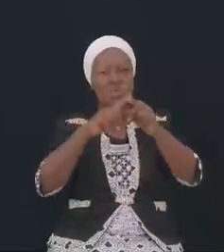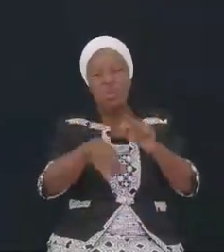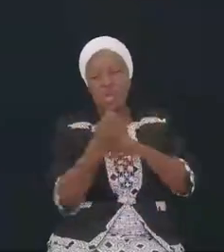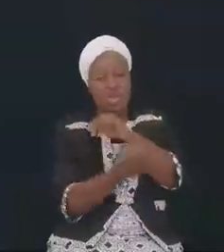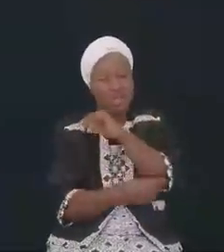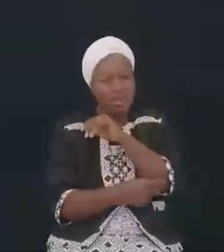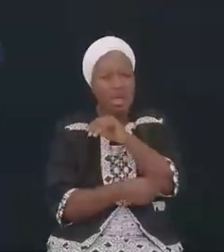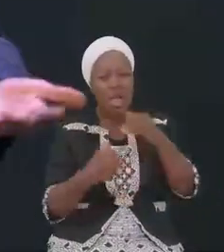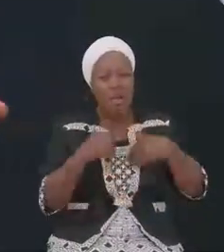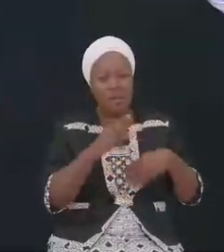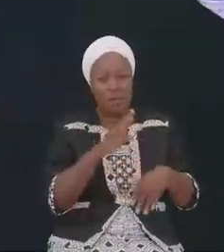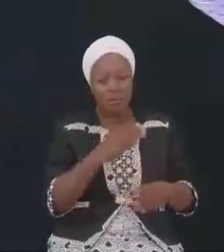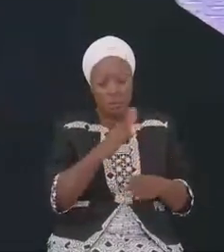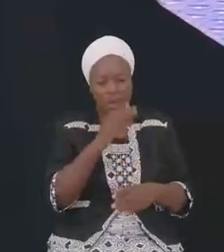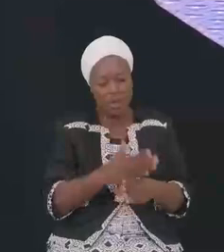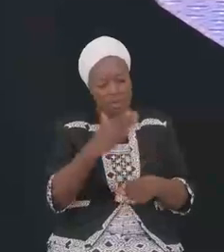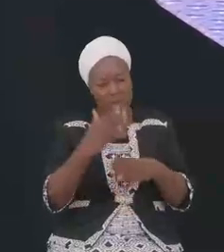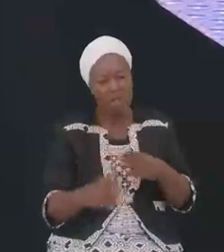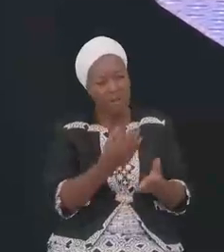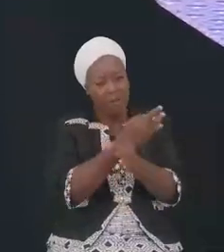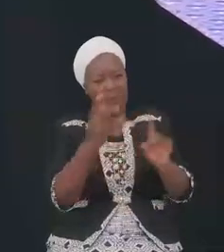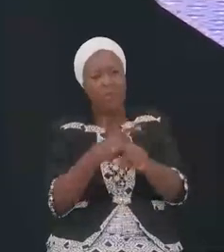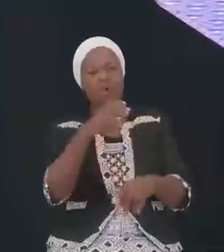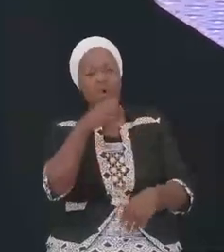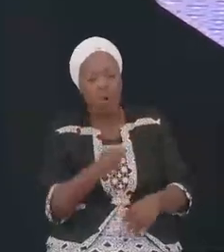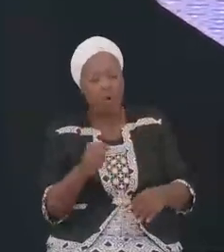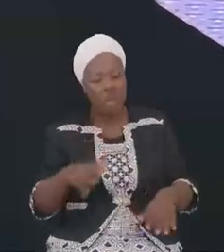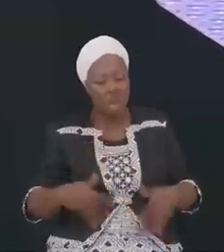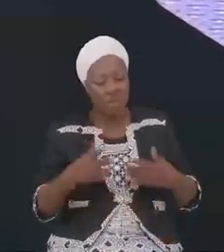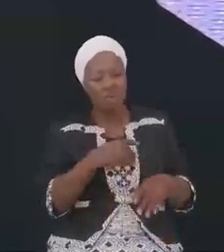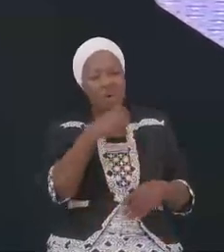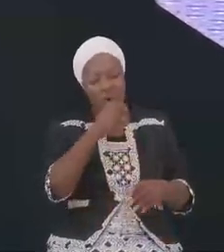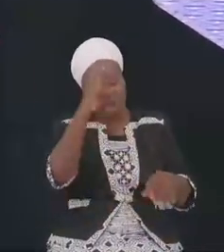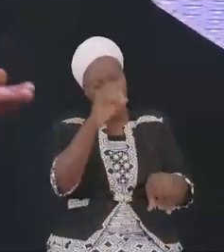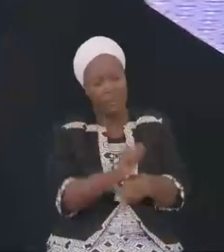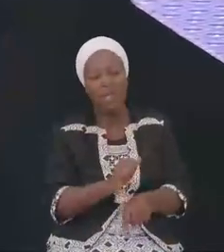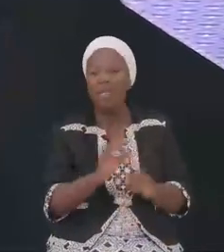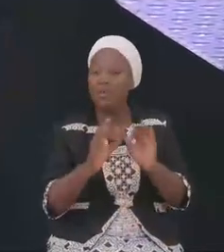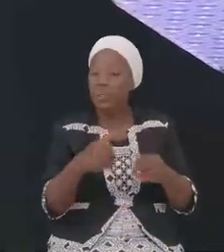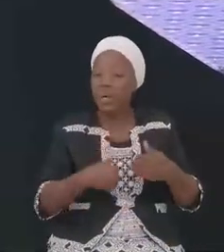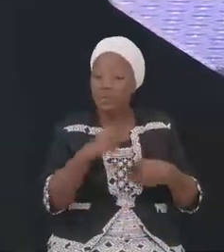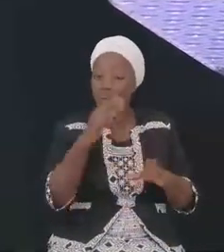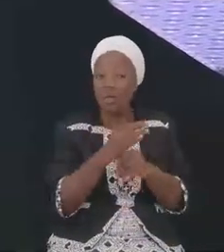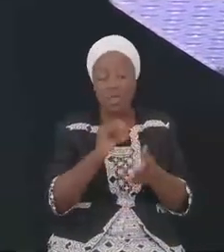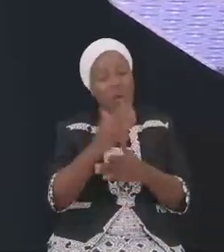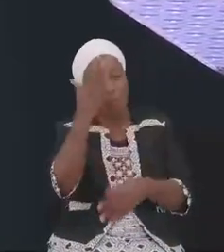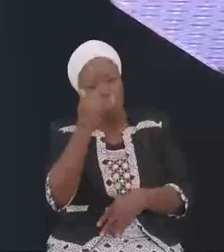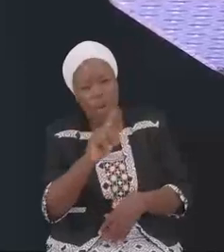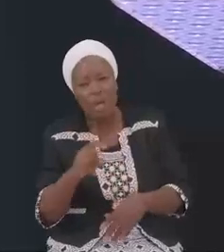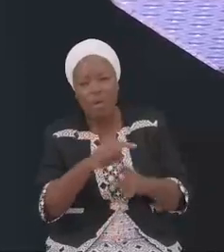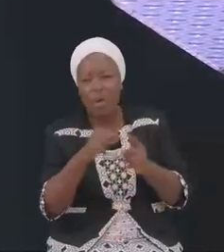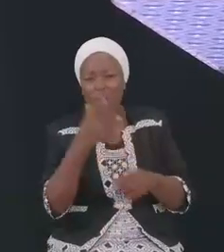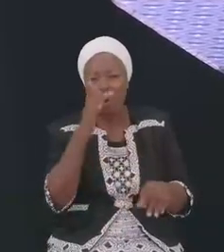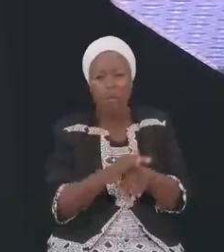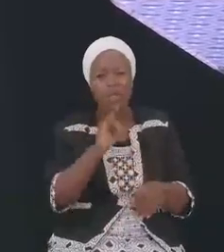à aucune tentation, et tu es affranchi de la vie passée, de l'habitude passée, si tu n'as pas cela. Pourquoi? Alors que la promesse